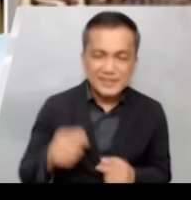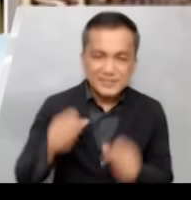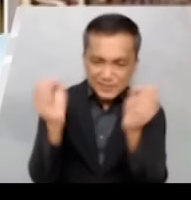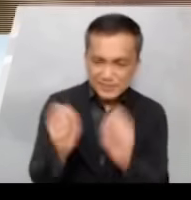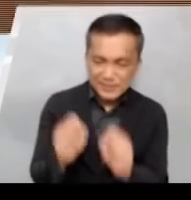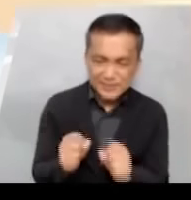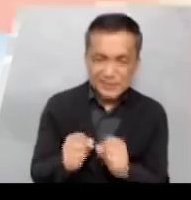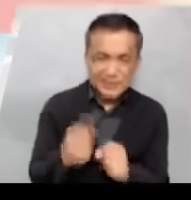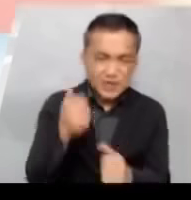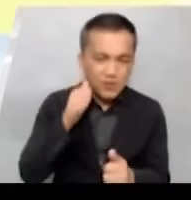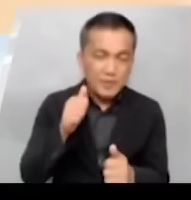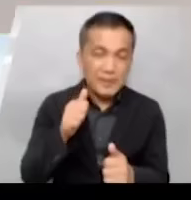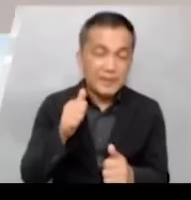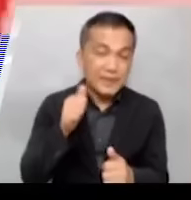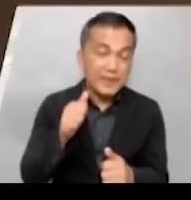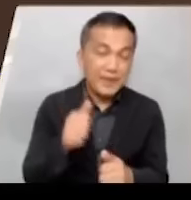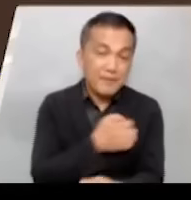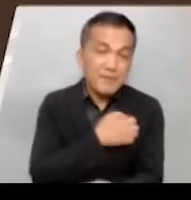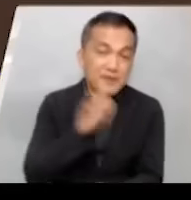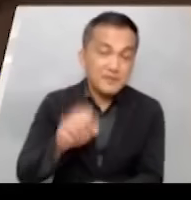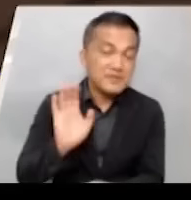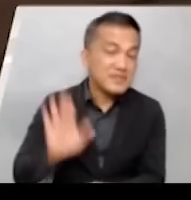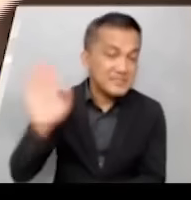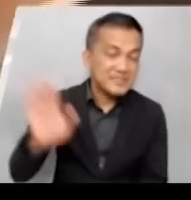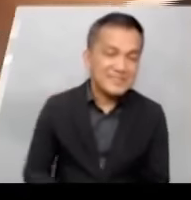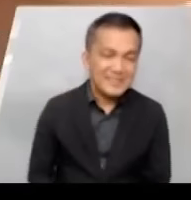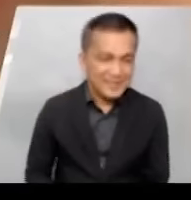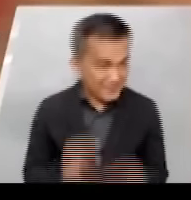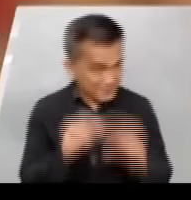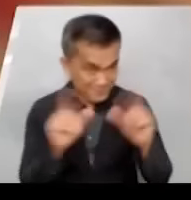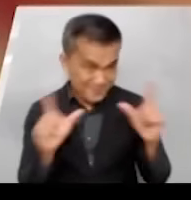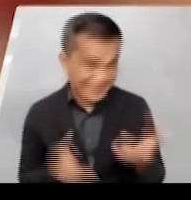sa kanya. Na-surprise ka ba? Puta, na-surprise din ako.